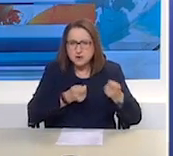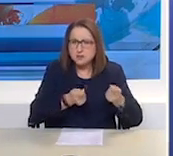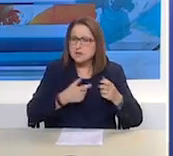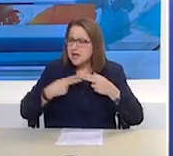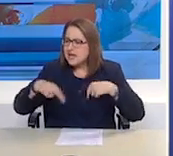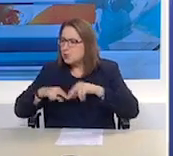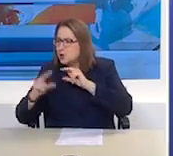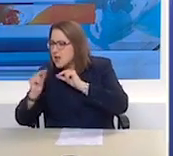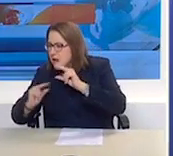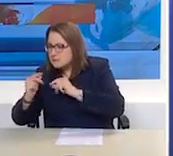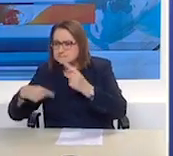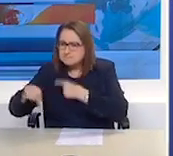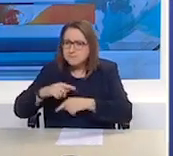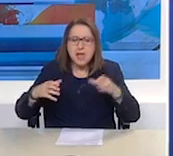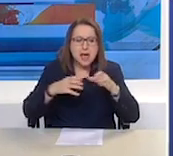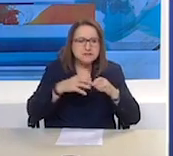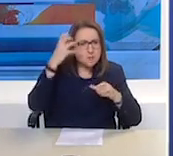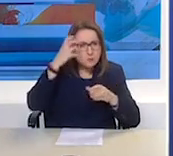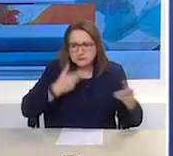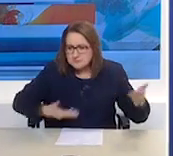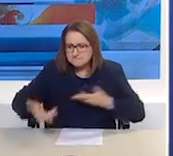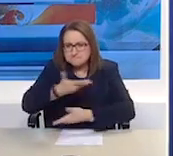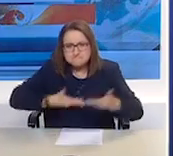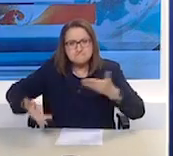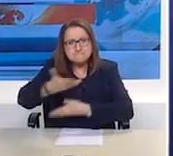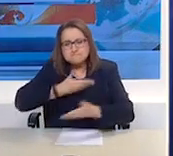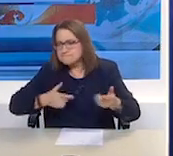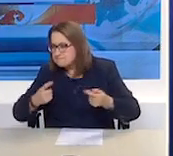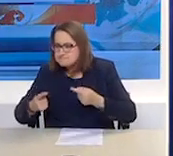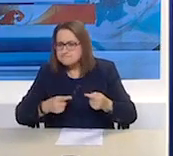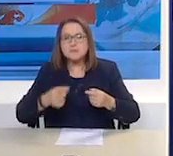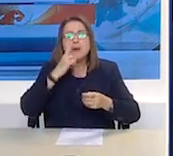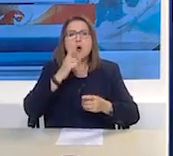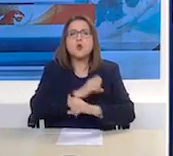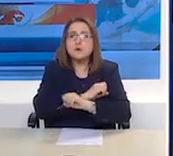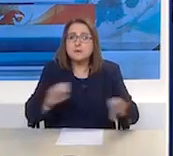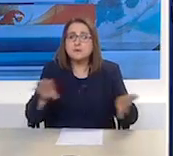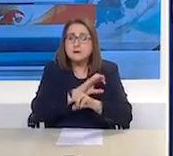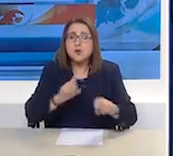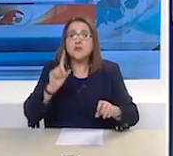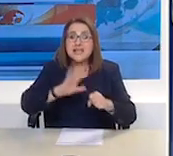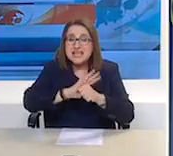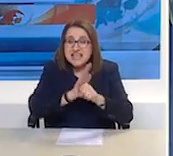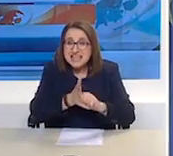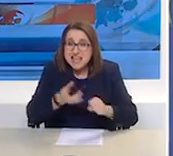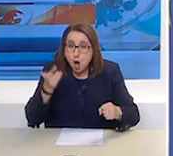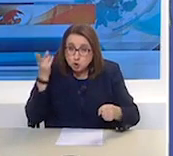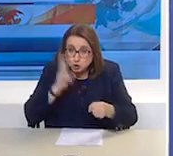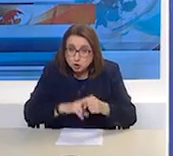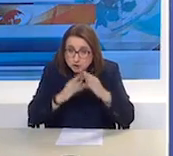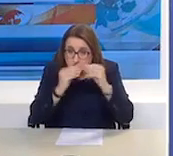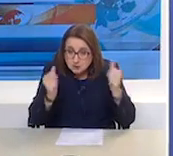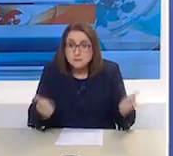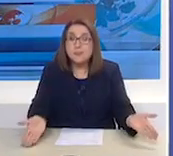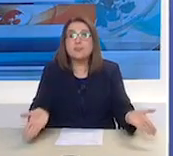συναρμόδια Υπουργεία και την Επιστημονική μας Επιτροπή, να γίνει αντιληπτό σε όλους ότι δεν έχουμε τελειώσει με τον ιό. Ότι πρέπει μέρα με τη μέρα να προσπαθούμε